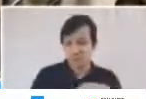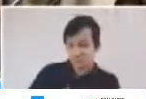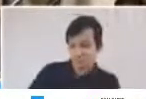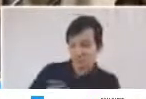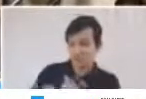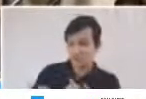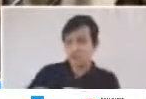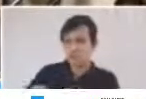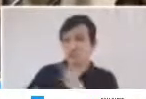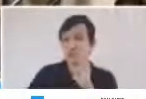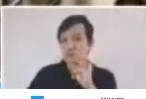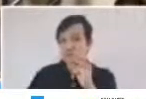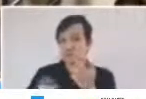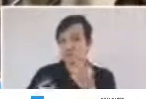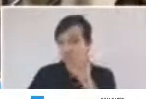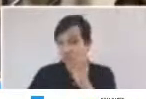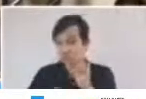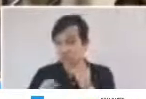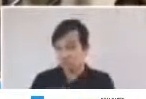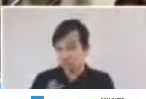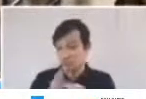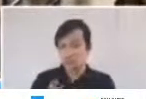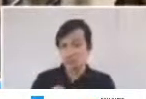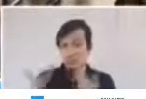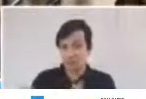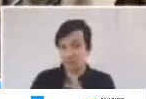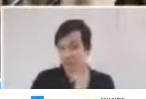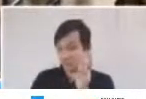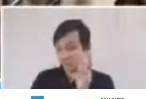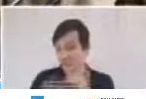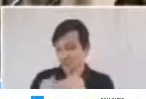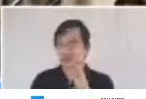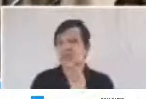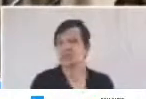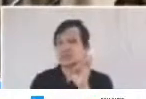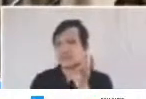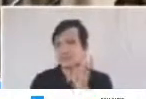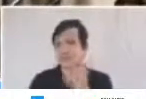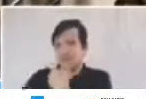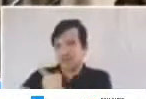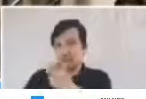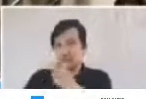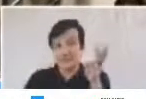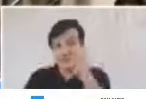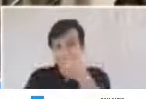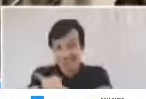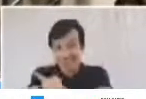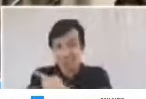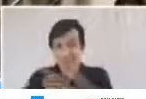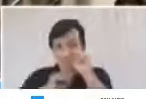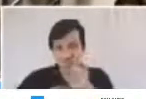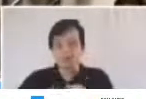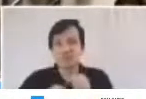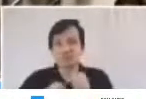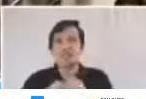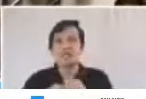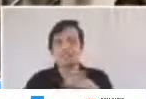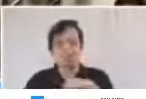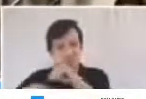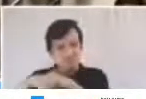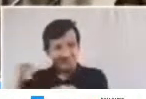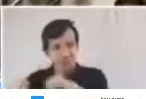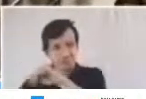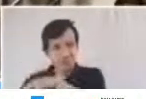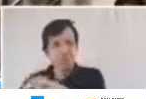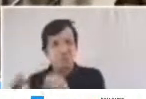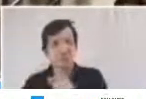yan binantayan before COVID because it was a regular consumer product. Pero titingnan po